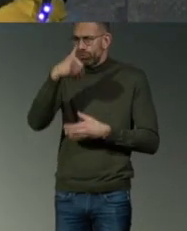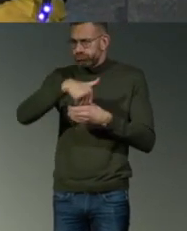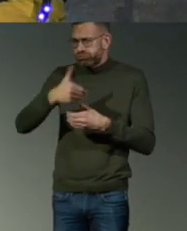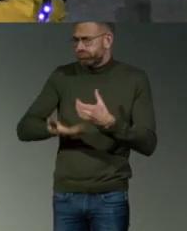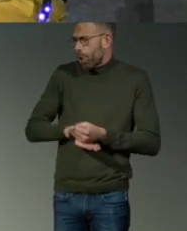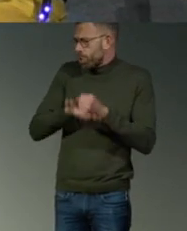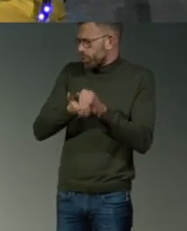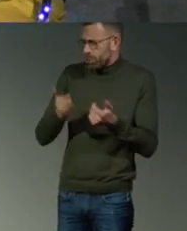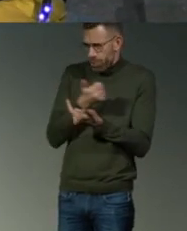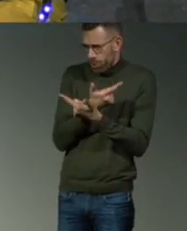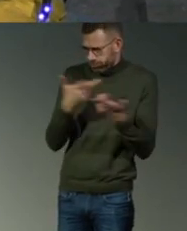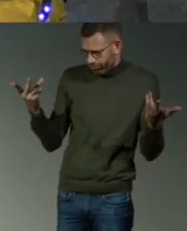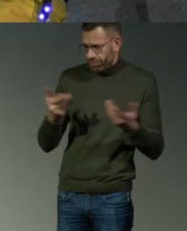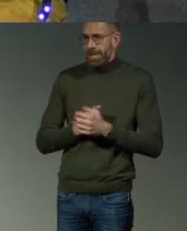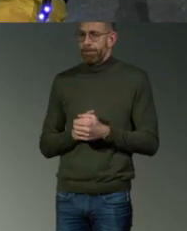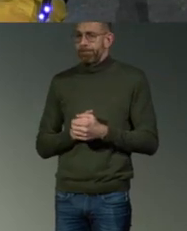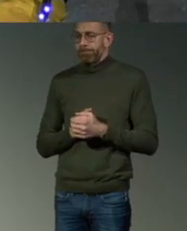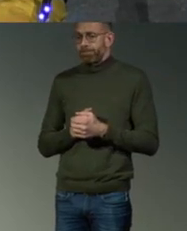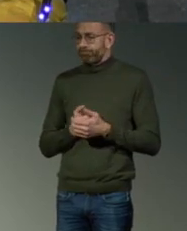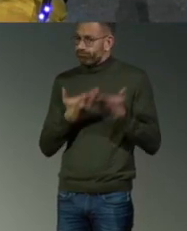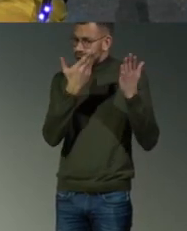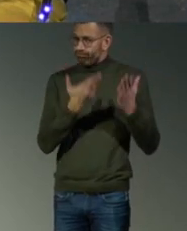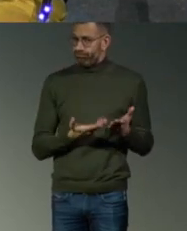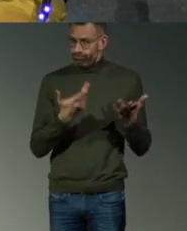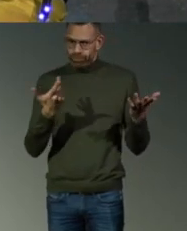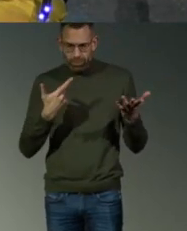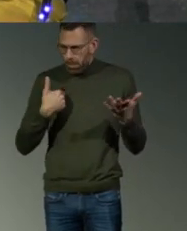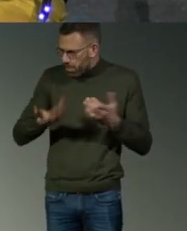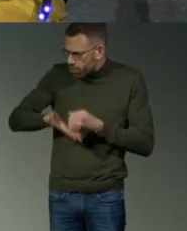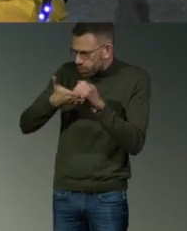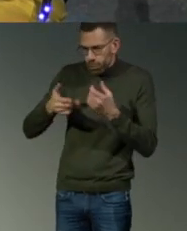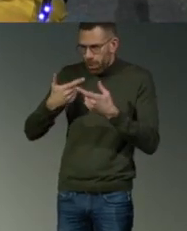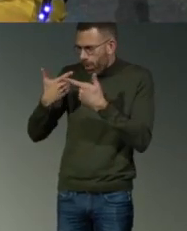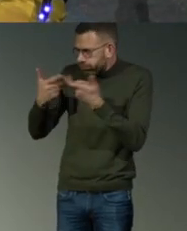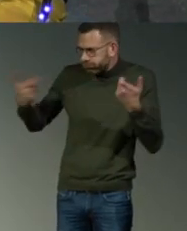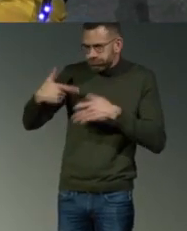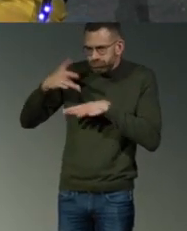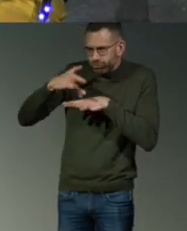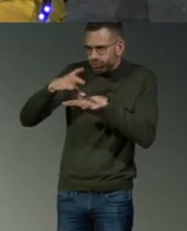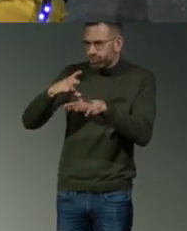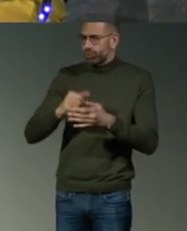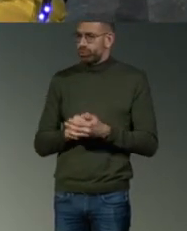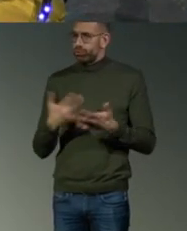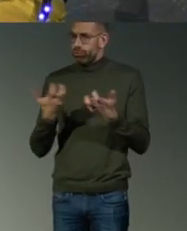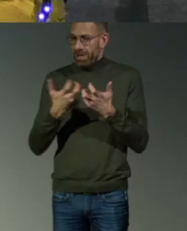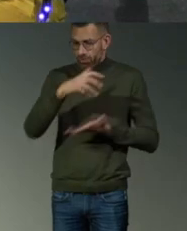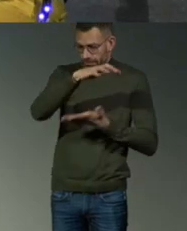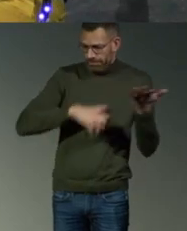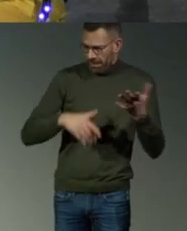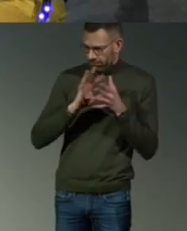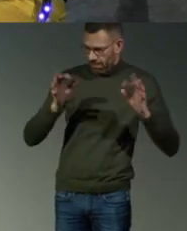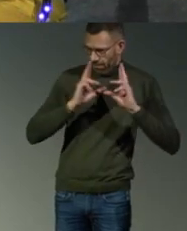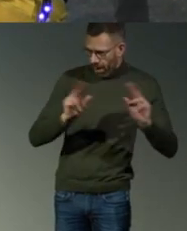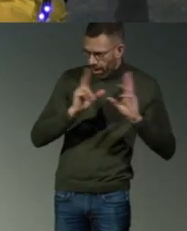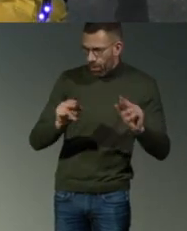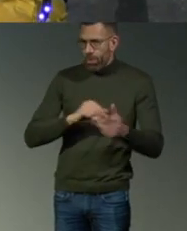supports. On peut dire qu'elle expérimente des supports les plus variés. À la fois des récits, à la